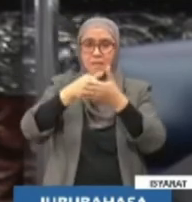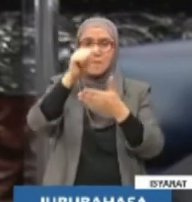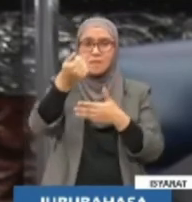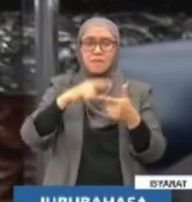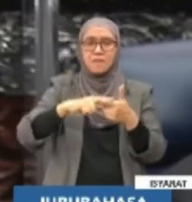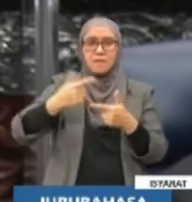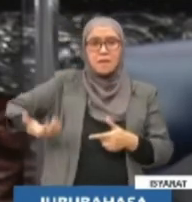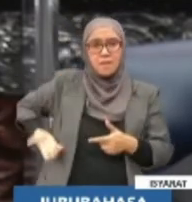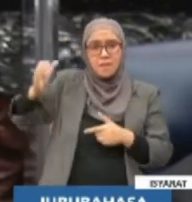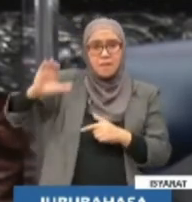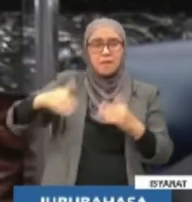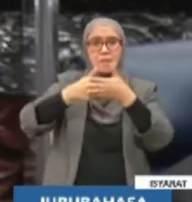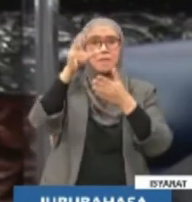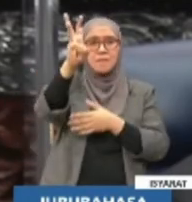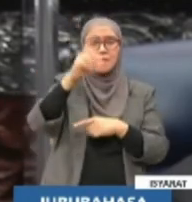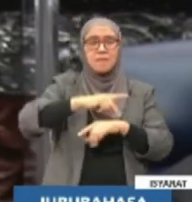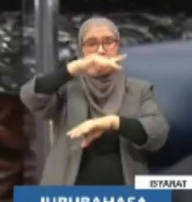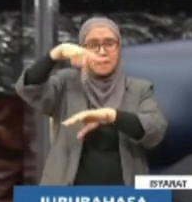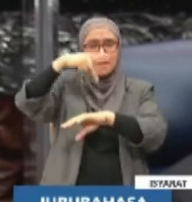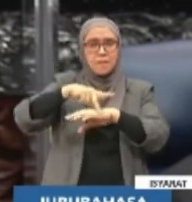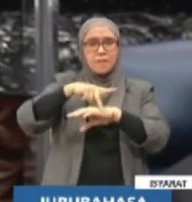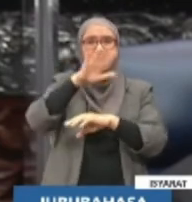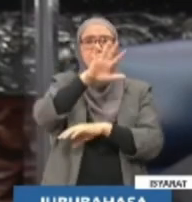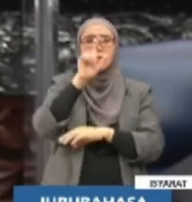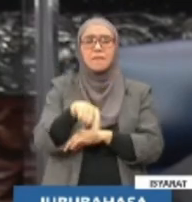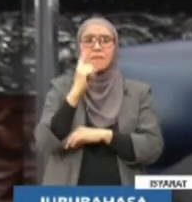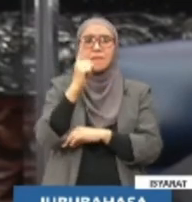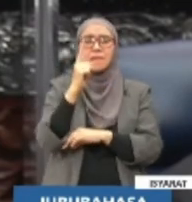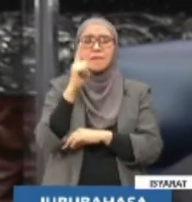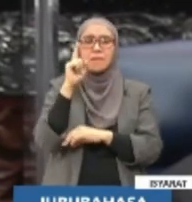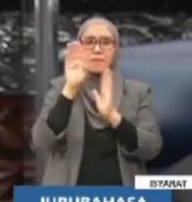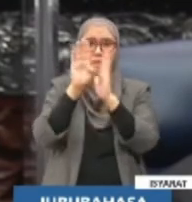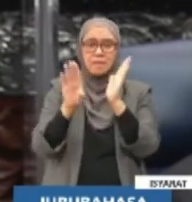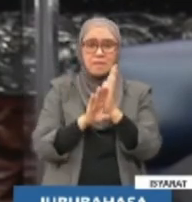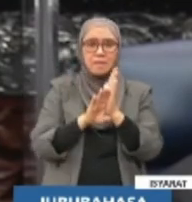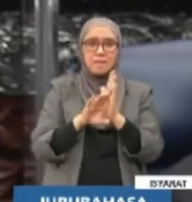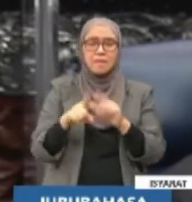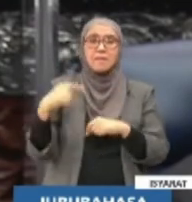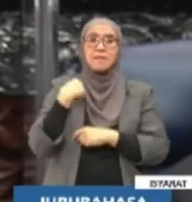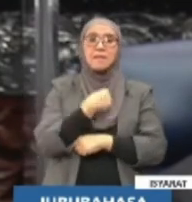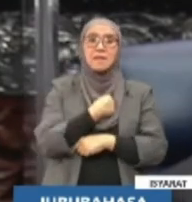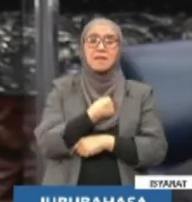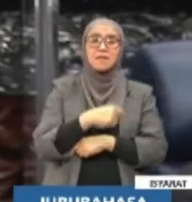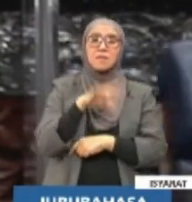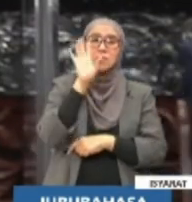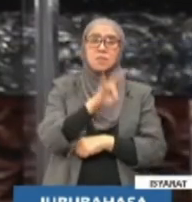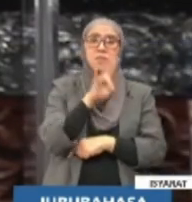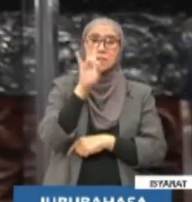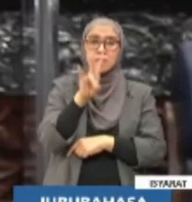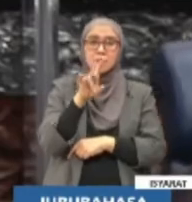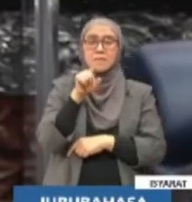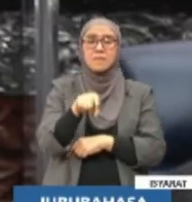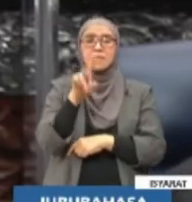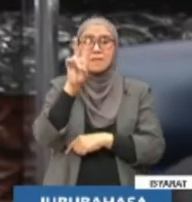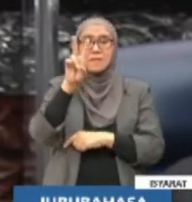hampir 6 Filipina 51 pilihan kita 3037 William menteri Jawa peta